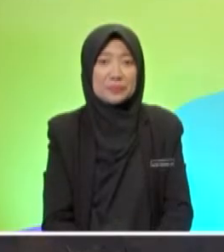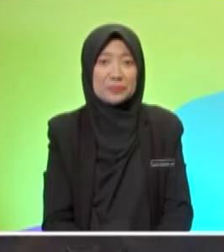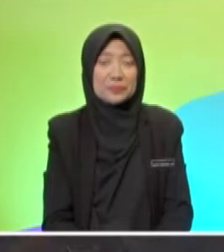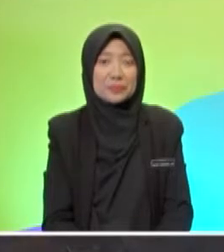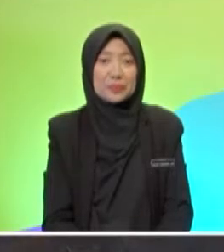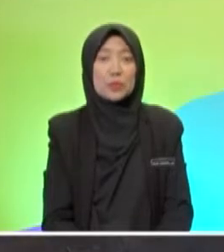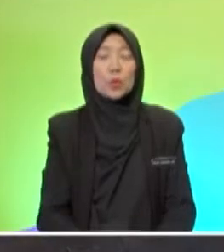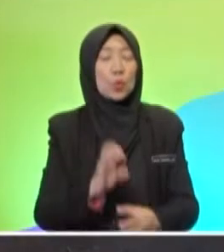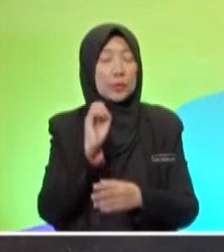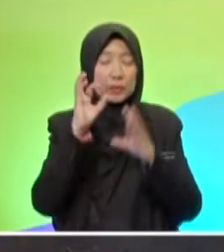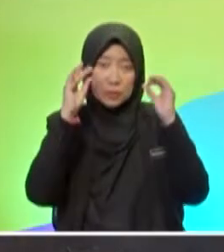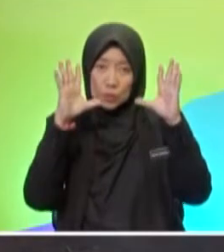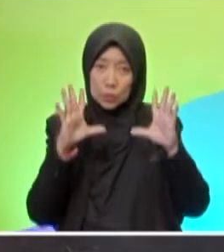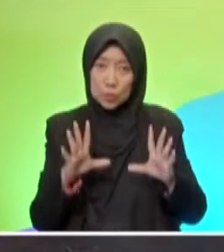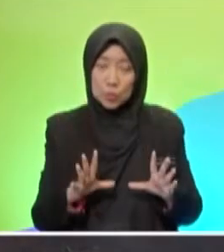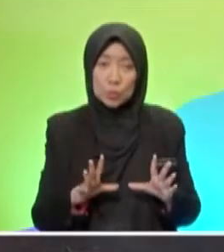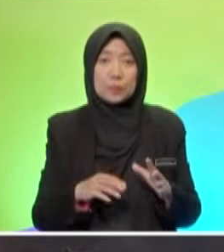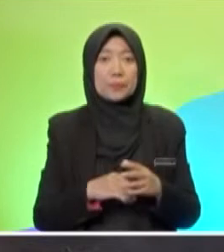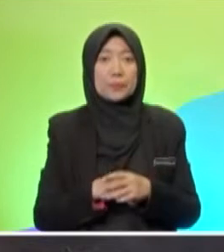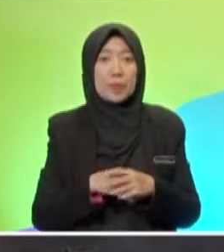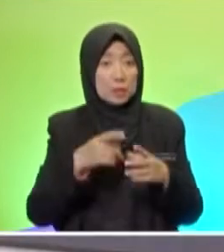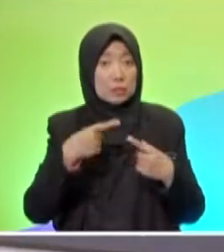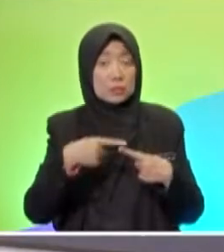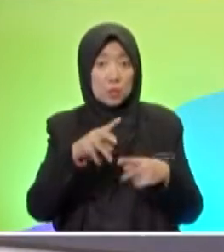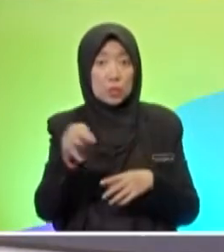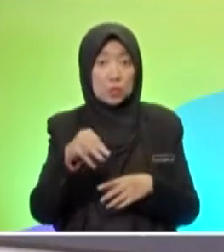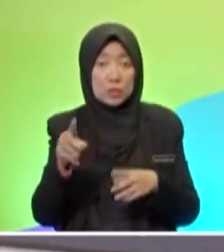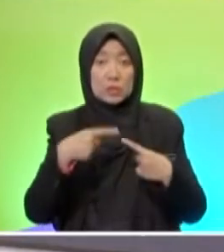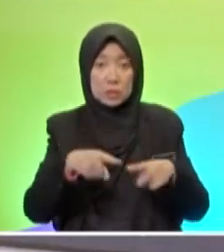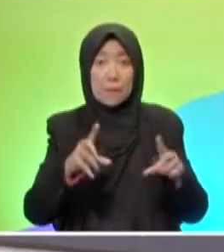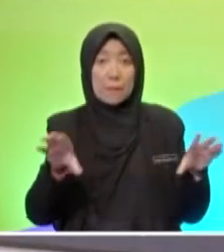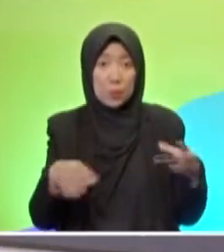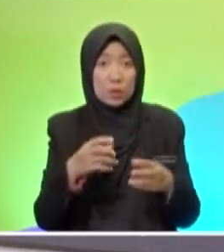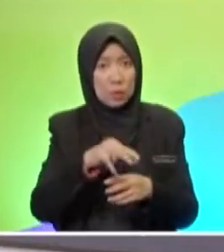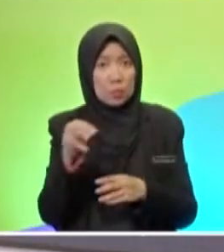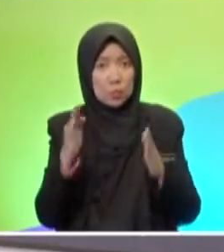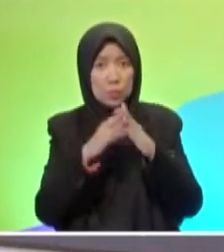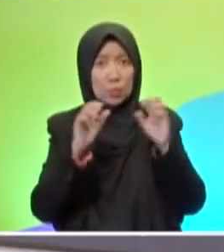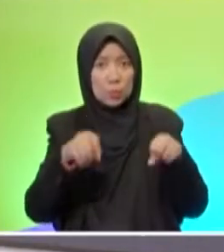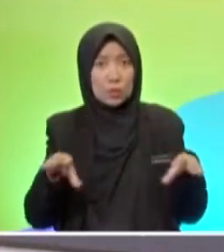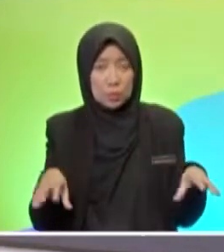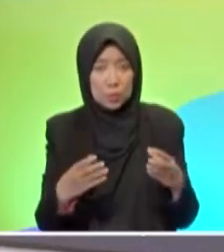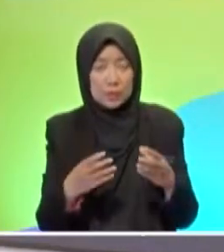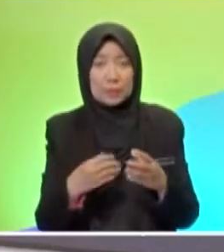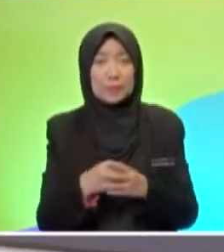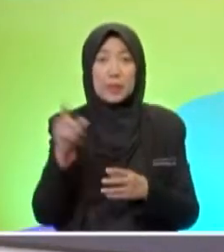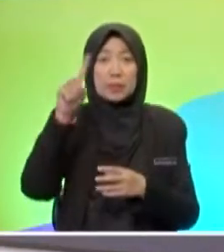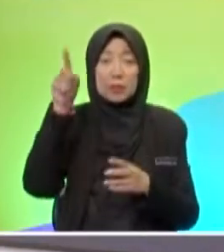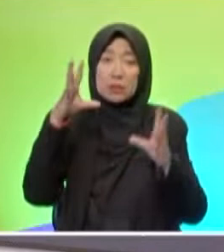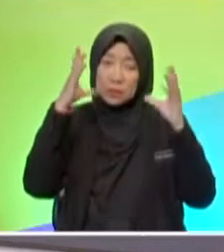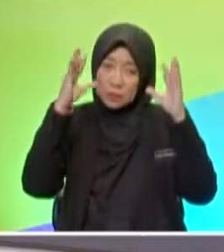sego sampai-sampai KW saya di dalam tadi anda mungkin di rumah juga yang sedang melakukan aktiviti ini sering kepada cekgu